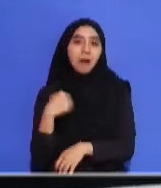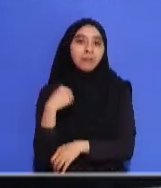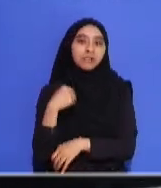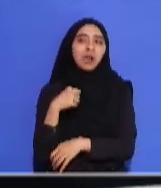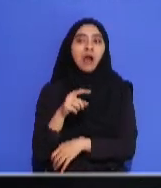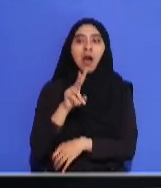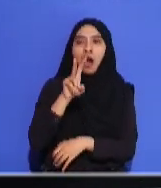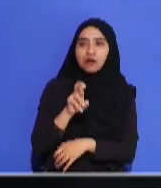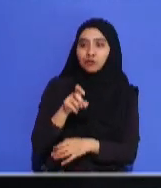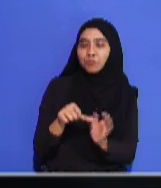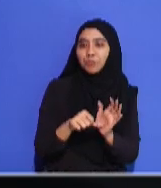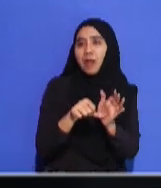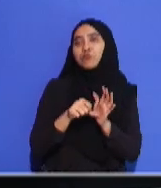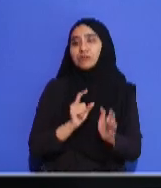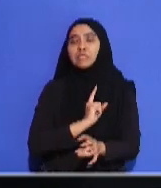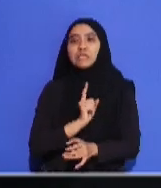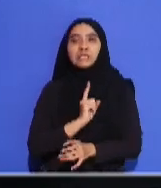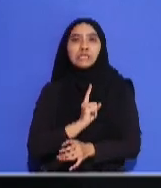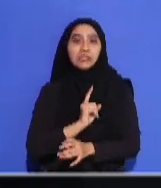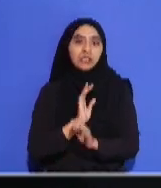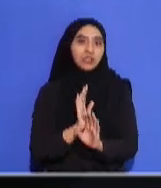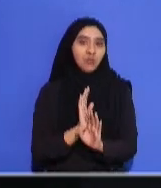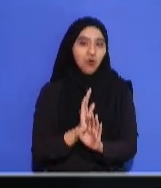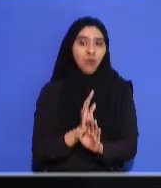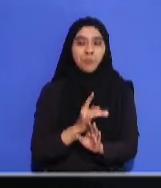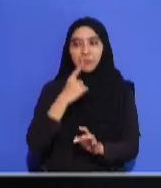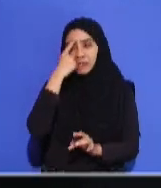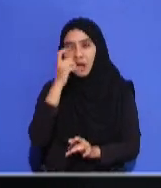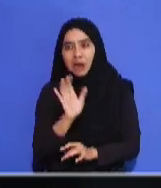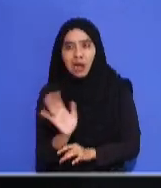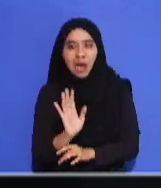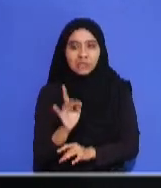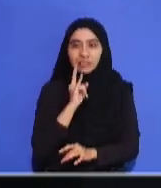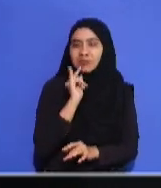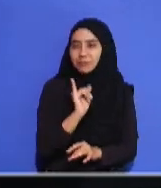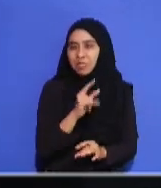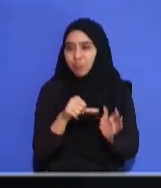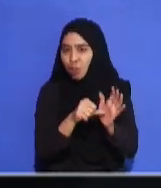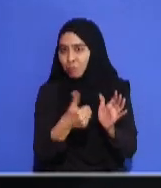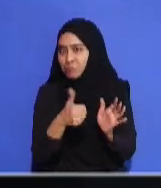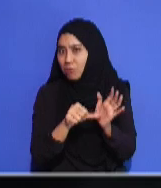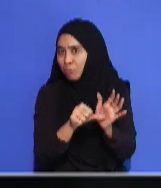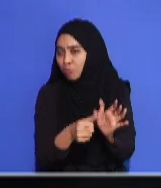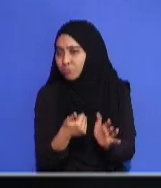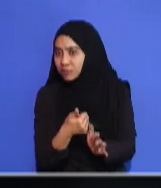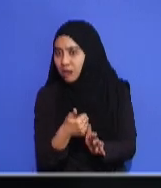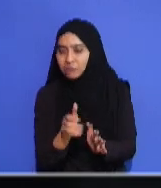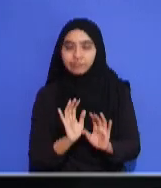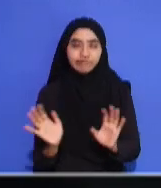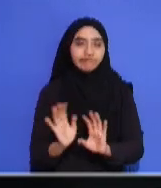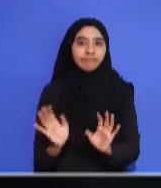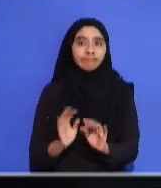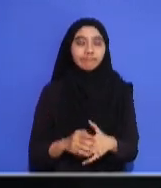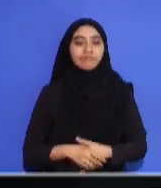Percayalah kalau ada misalkan tawaran-tawaran untuk bisa masuk melalui cara-cara yang tidak